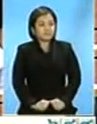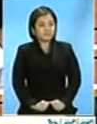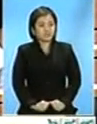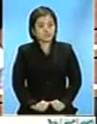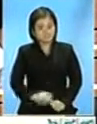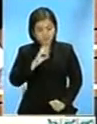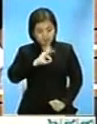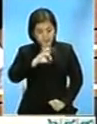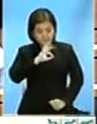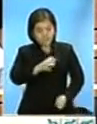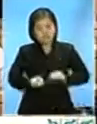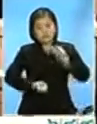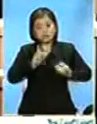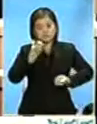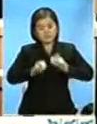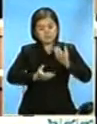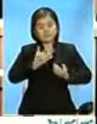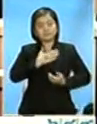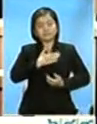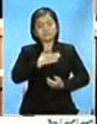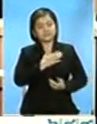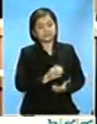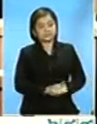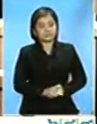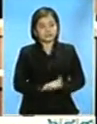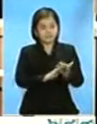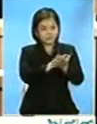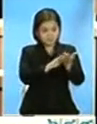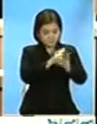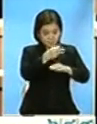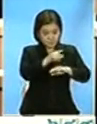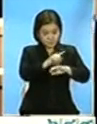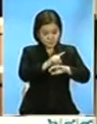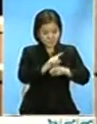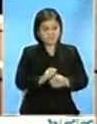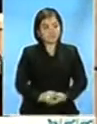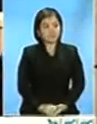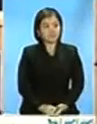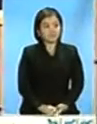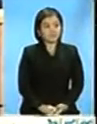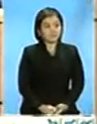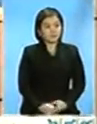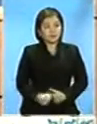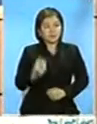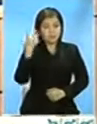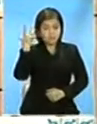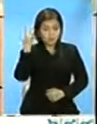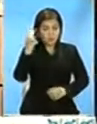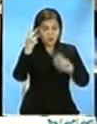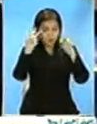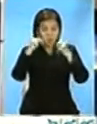นะครับท่านเมื่อวานขออนุญาตท่านประธานฮะเมื่อวานท่านนายกอยู่